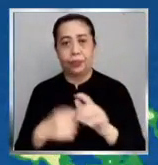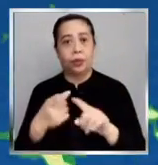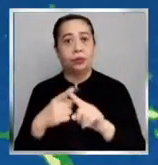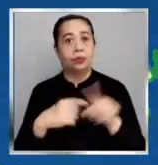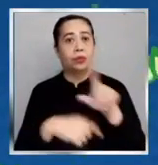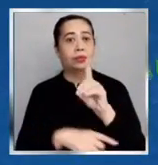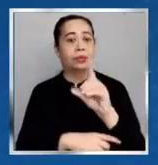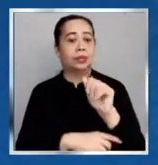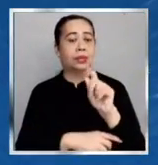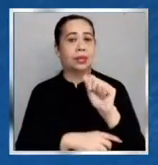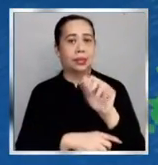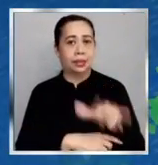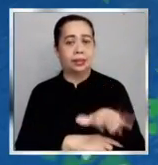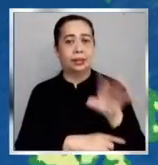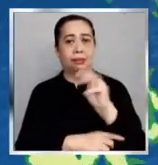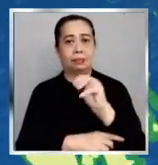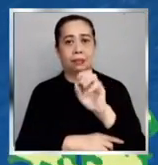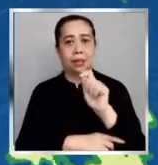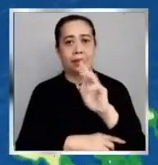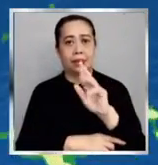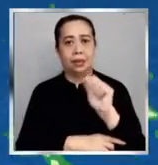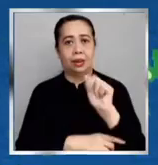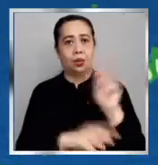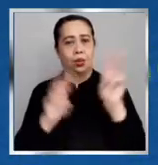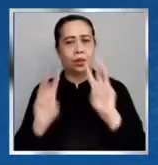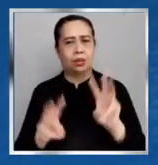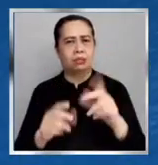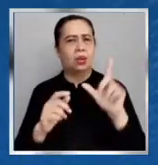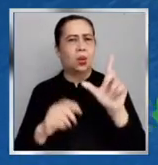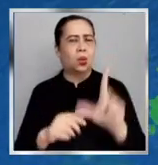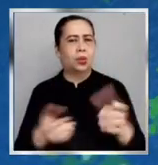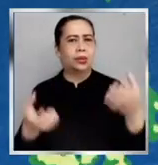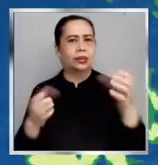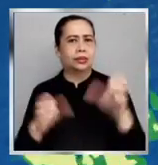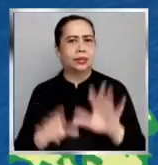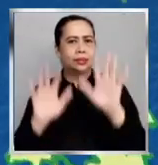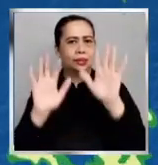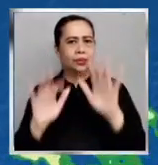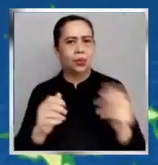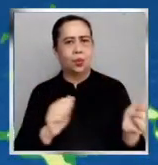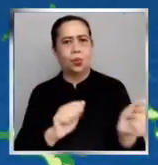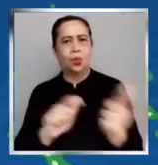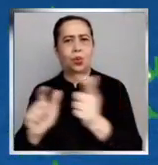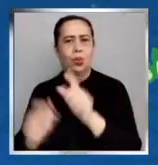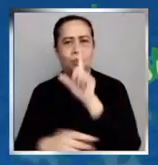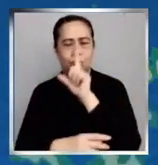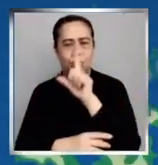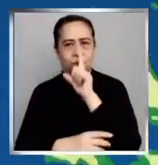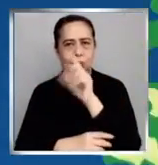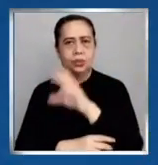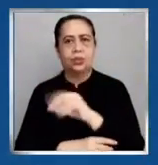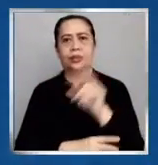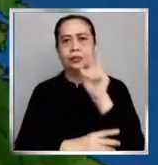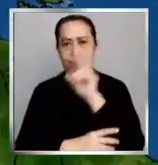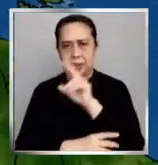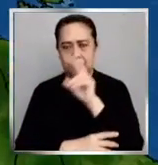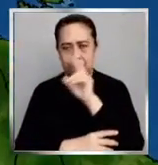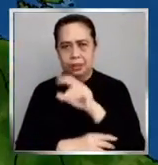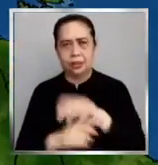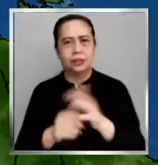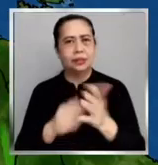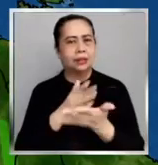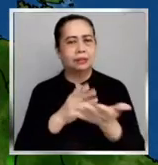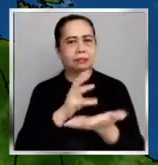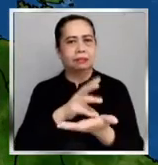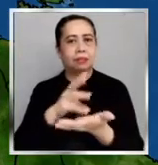Metro Weather, napakababa ng tsansa ng ulan sa halos buong Luzon at Visayas, maliban sa ilang lugar sa